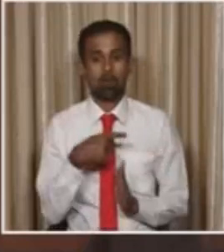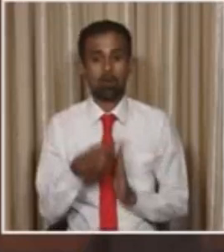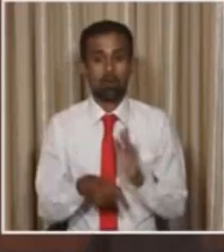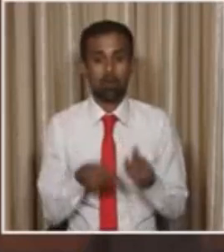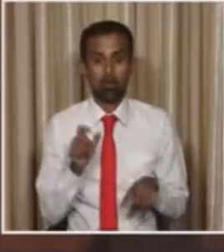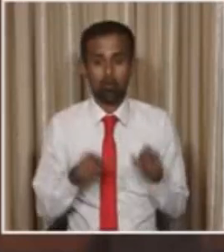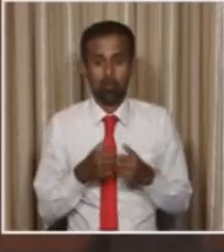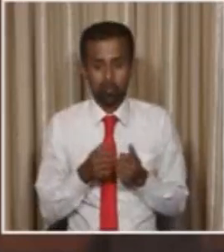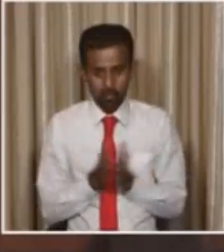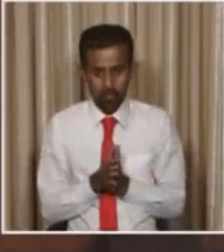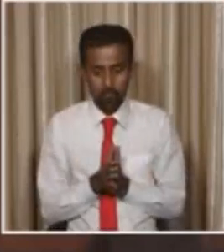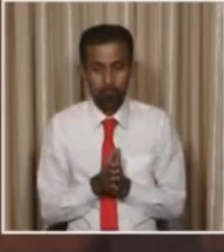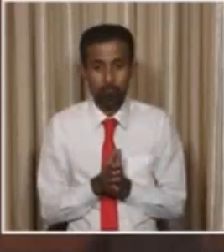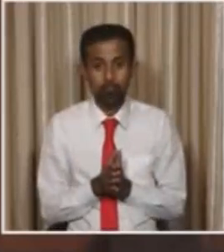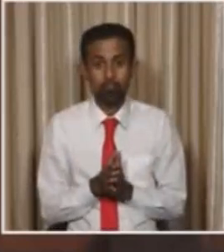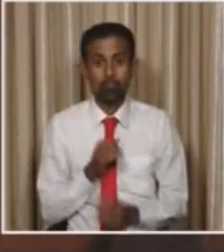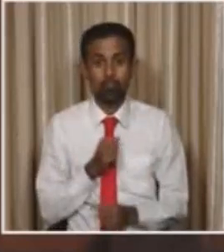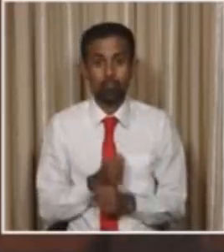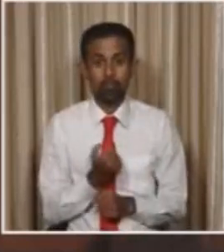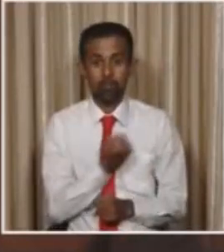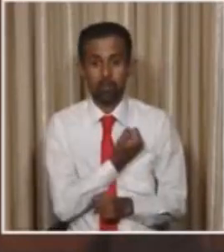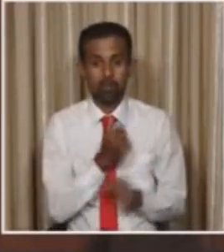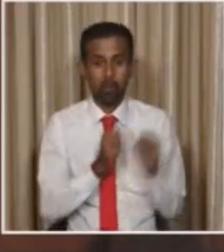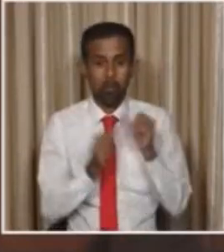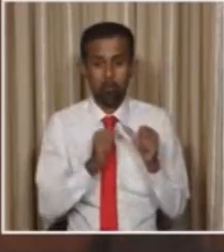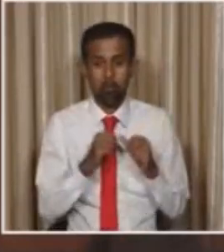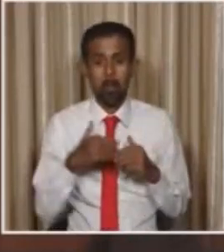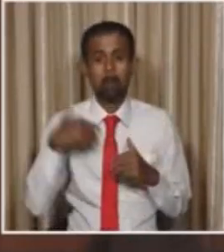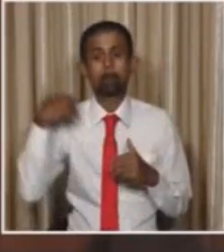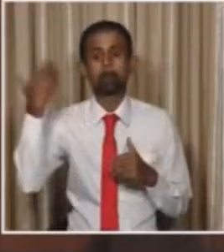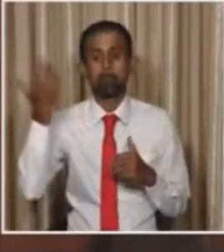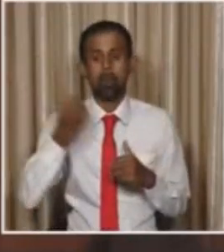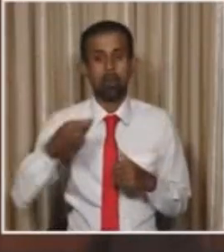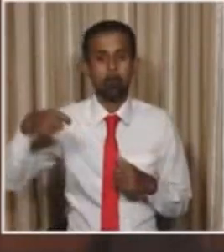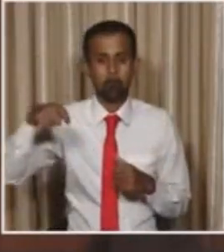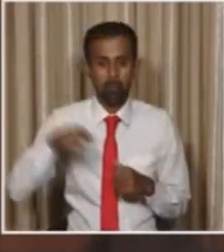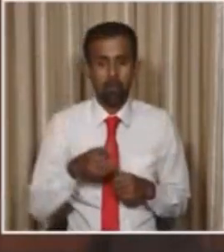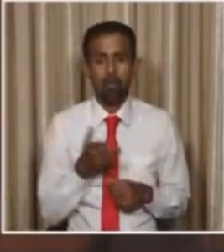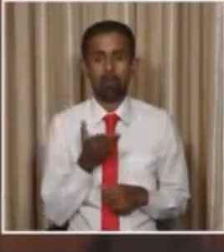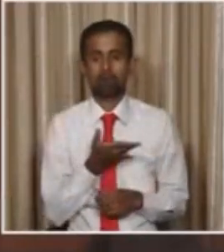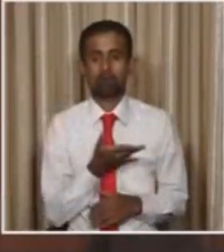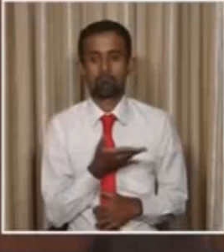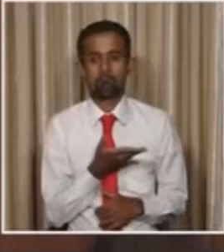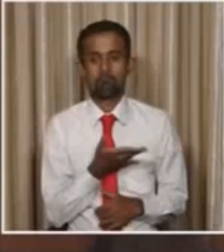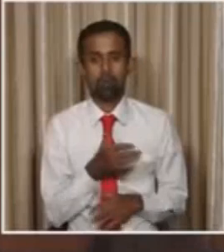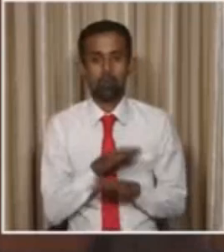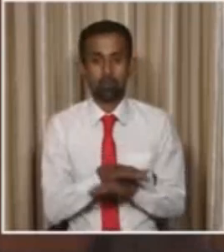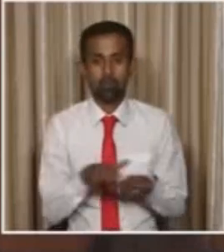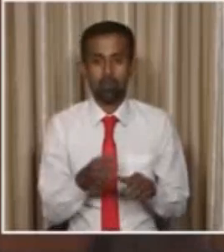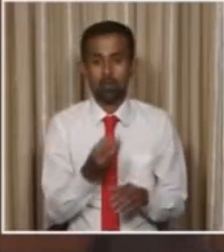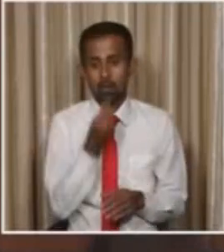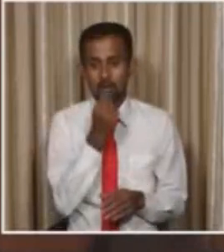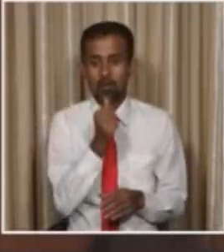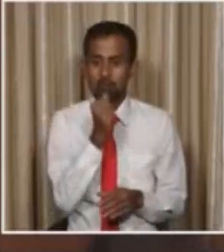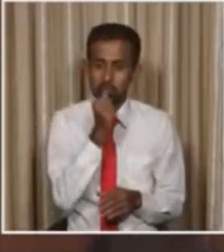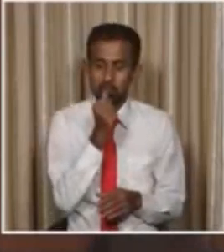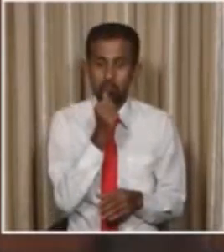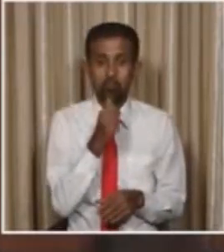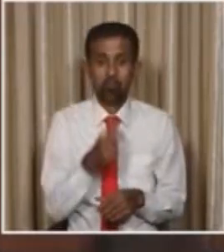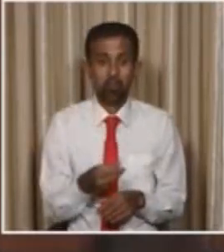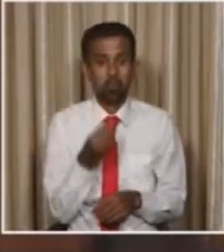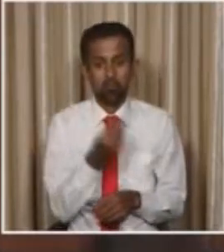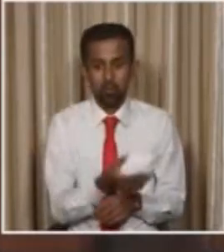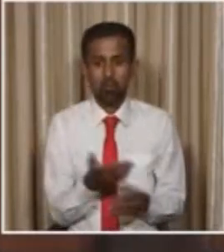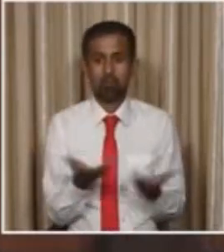ஜனதா தமங்கே ரஜே ரோஹால் வேலை பேத் கண்ணுவனா பிட்டிங்கில பேத் தரம் தின்னு தத்துக்கு இன்னும் அது தருவான் கண்ண பொண்ணு வேலா கரம் தின்னு பெரிய